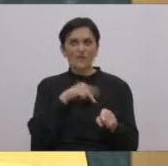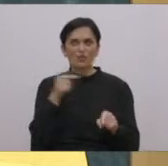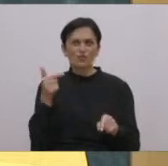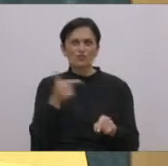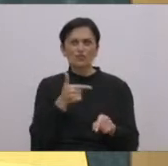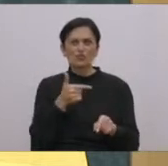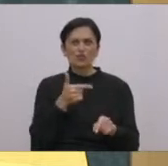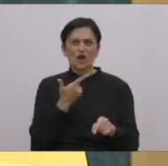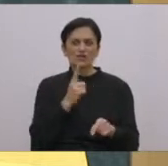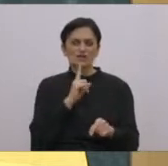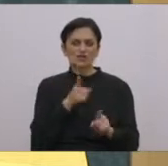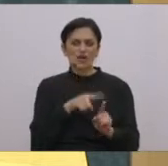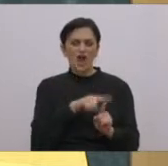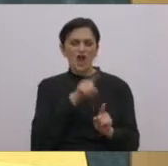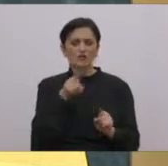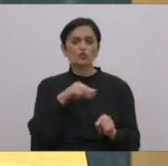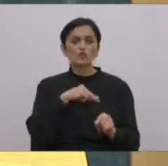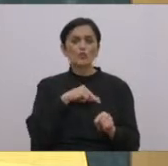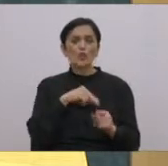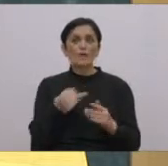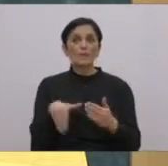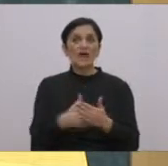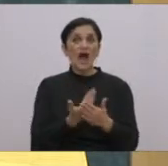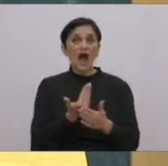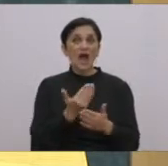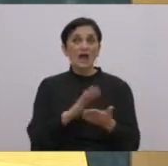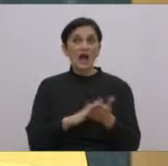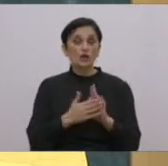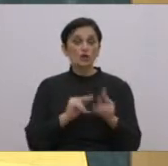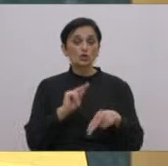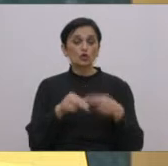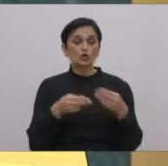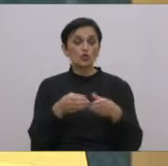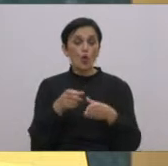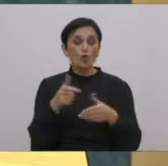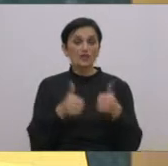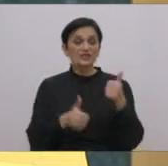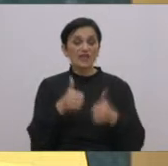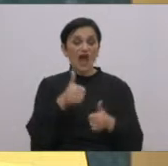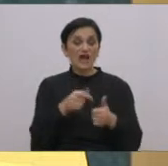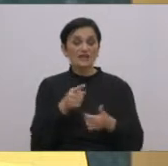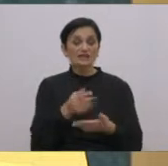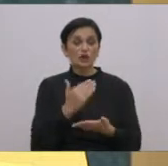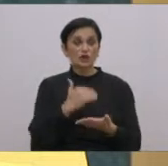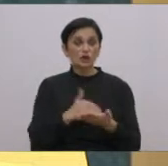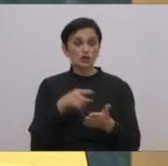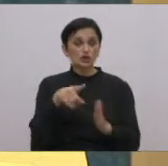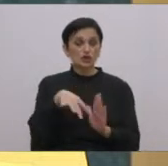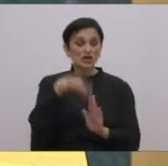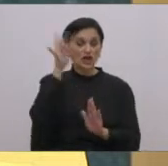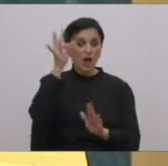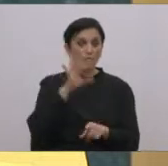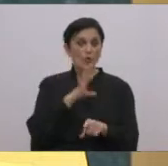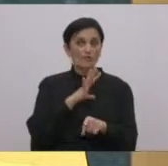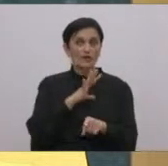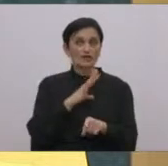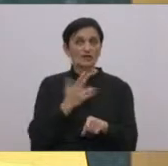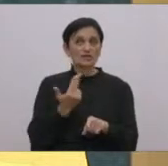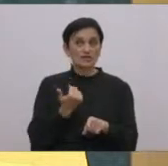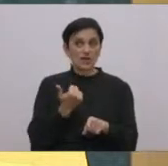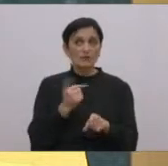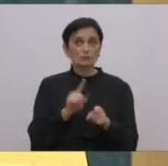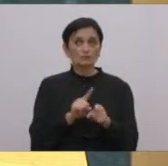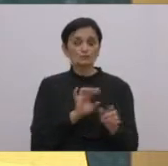ერთი წელიწადი მუშაობს ახალი კონტრაქტორი, რომელიც ტენდერის შედეგად იქნა გამოვლენილი და